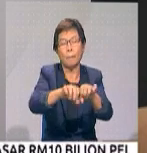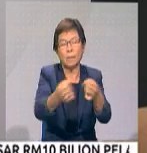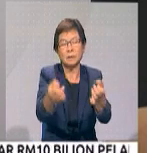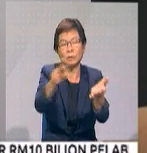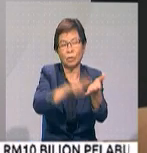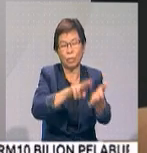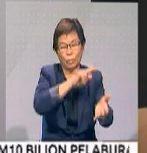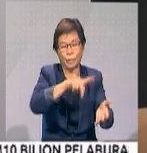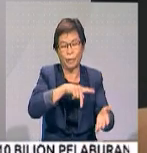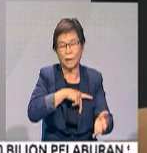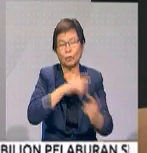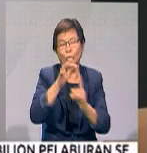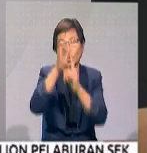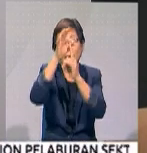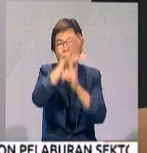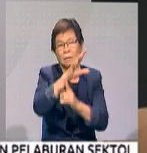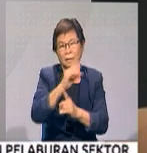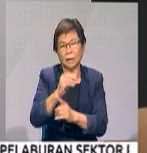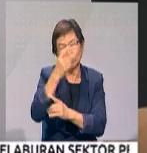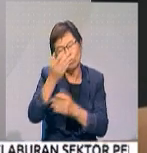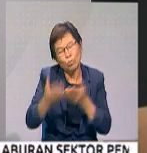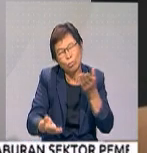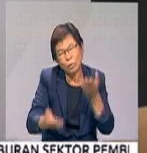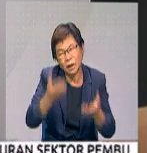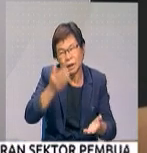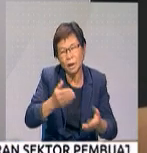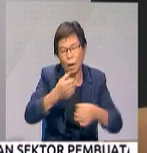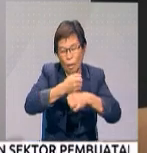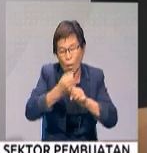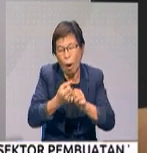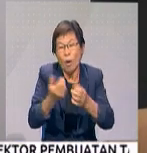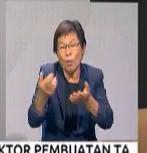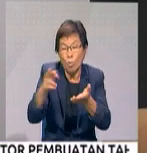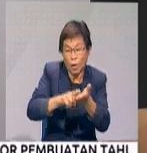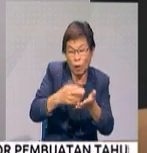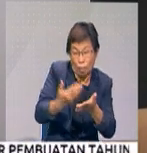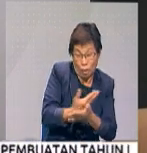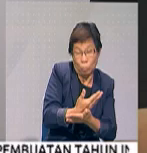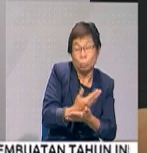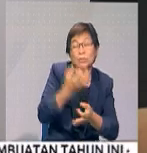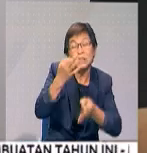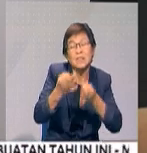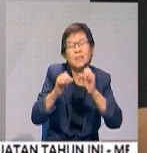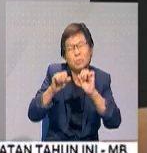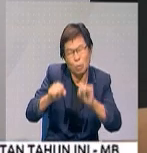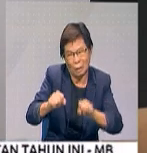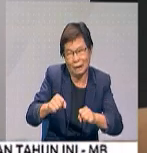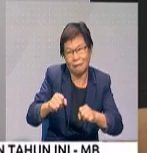mereka dan juga mungkin mencipta rekod baru sekiranya boleh.